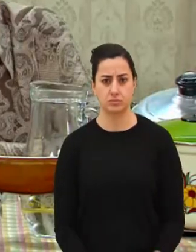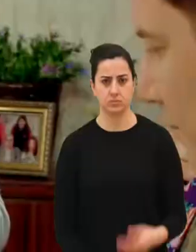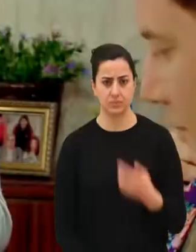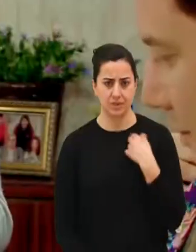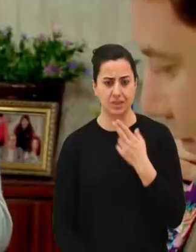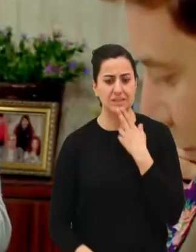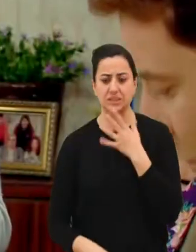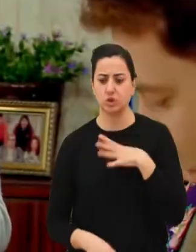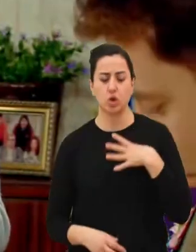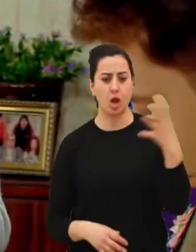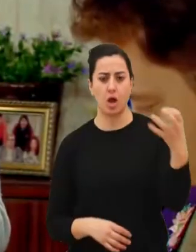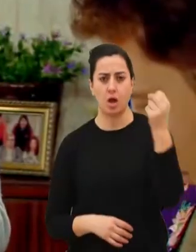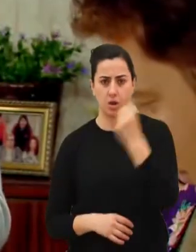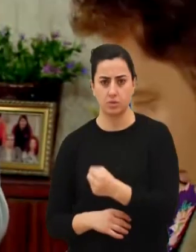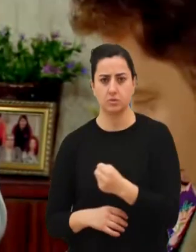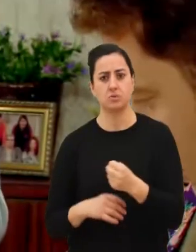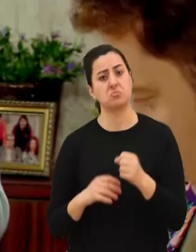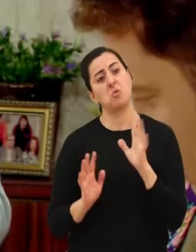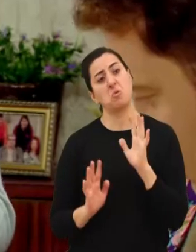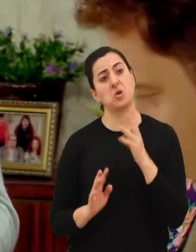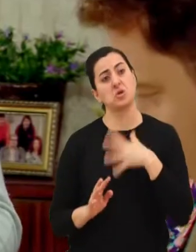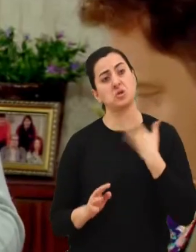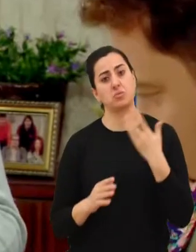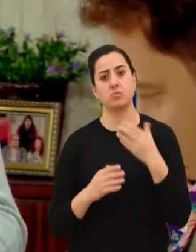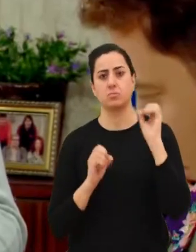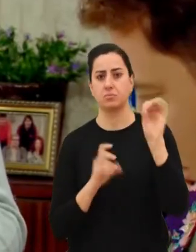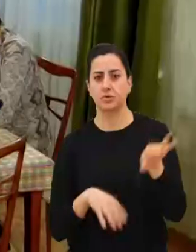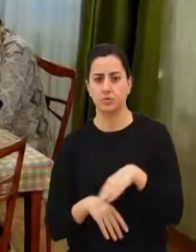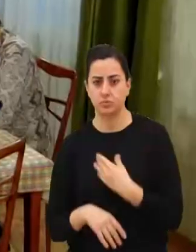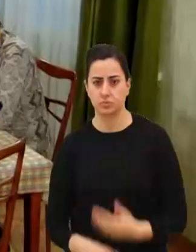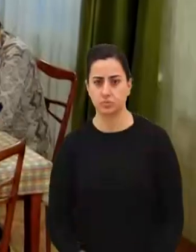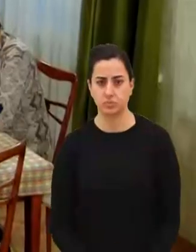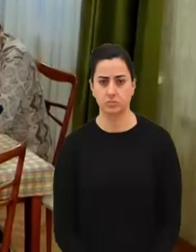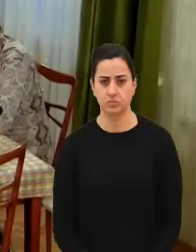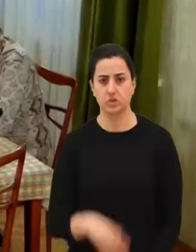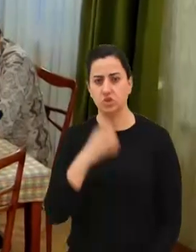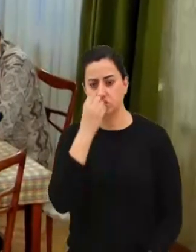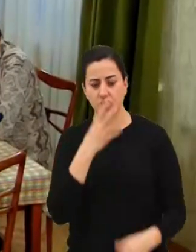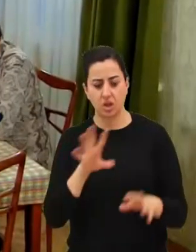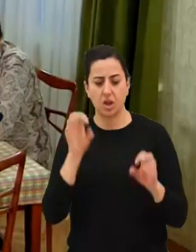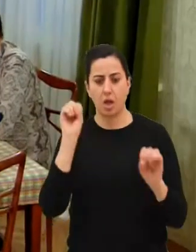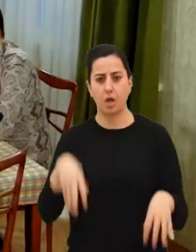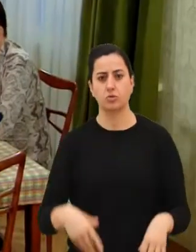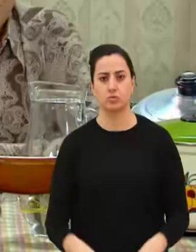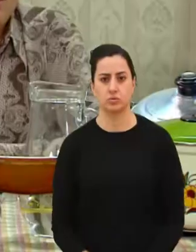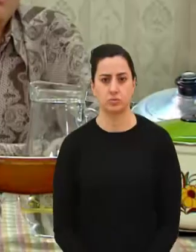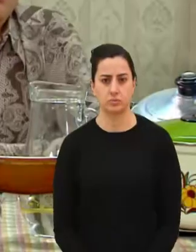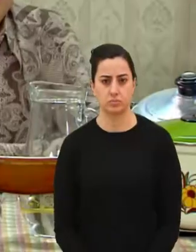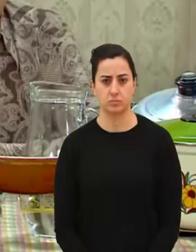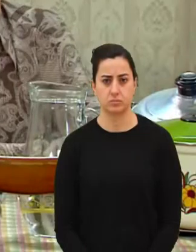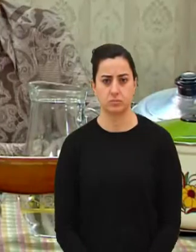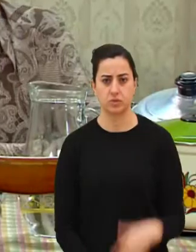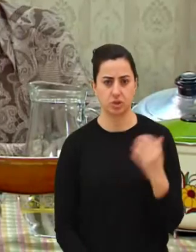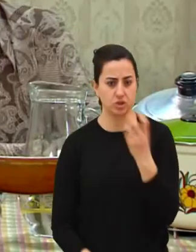Beyefendiye kız istemeye gidiyoruz. Beyefendi istemiyor, kapıdan dönüyoruz. Çiçekler devamlı yere atılıyor ya. Kaç